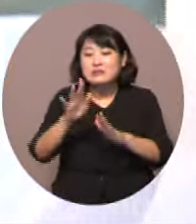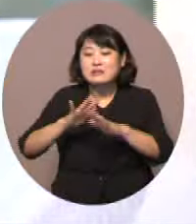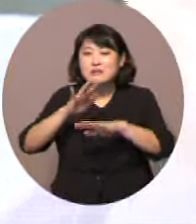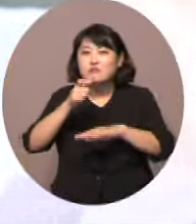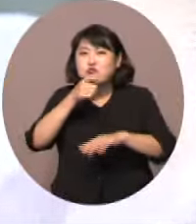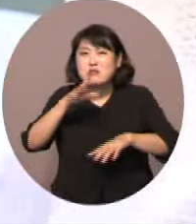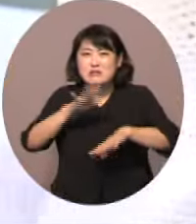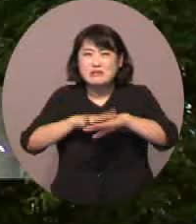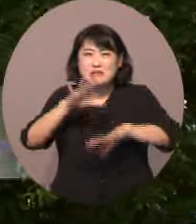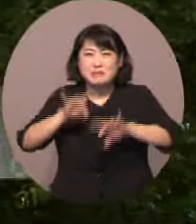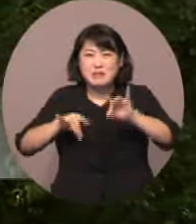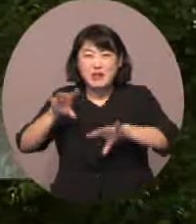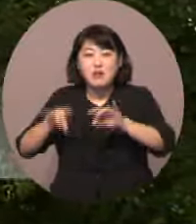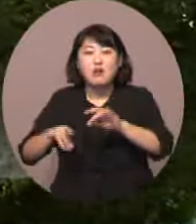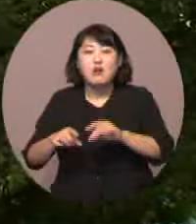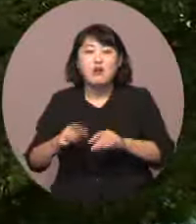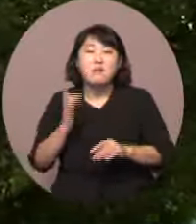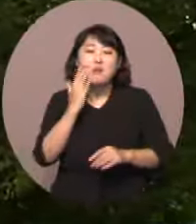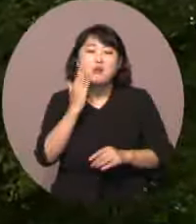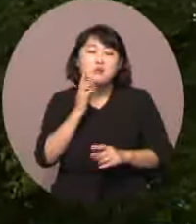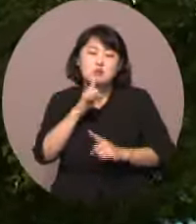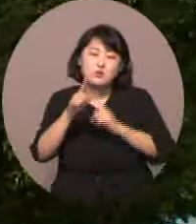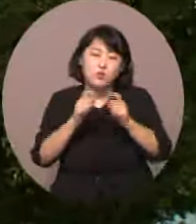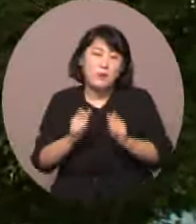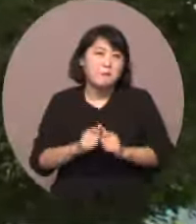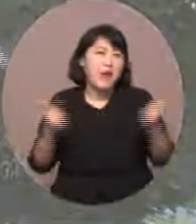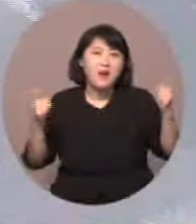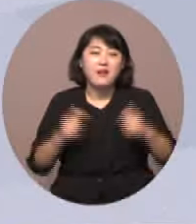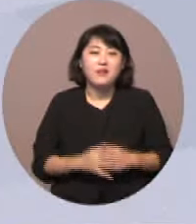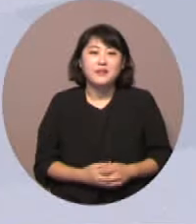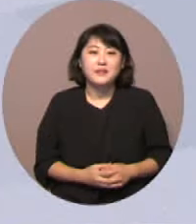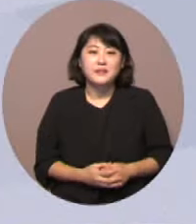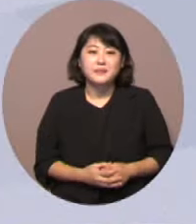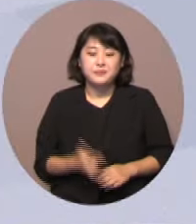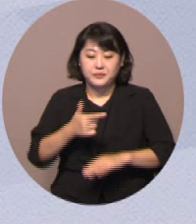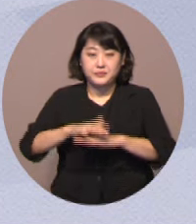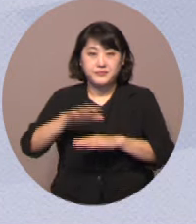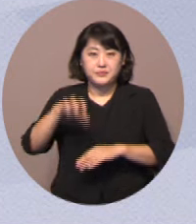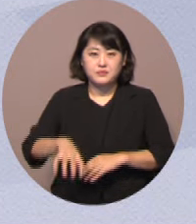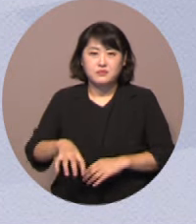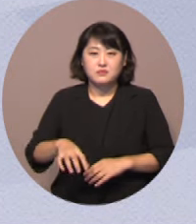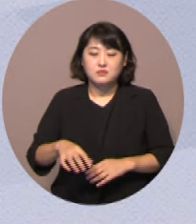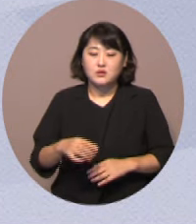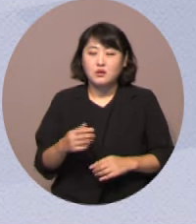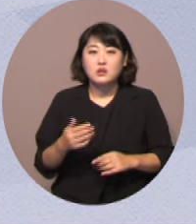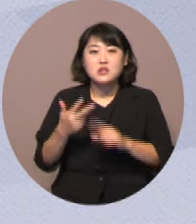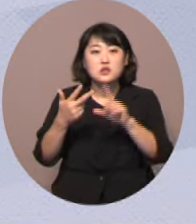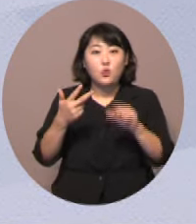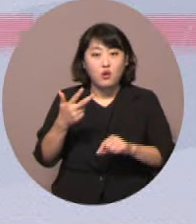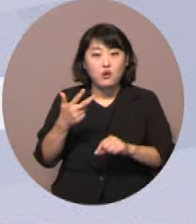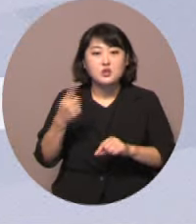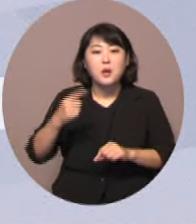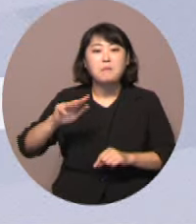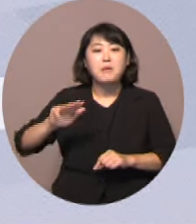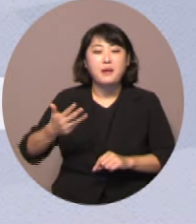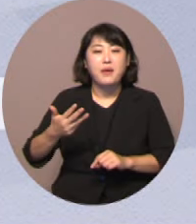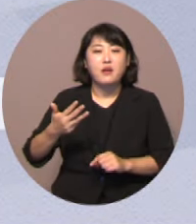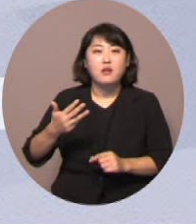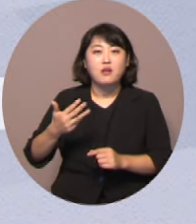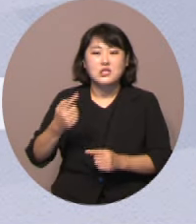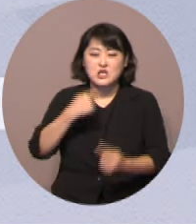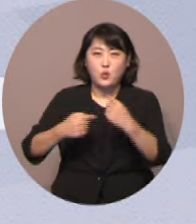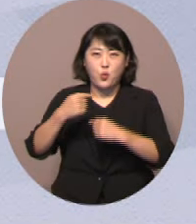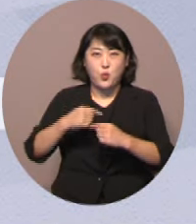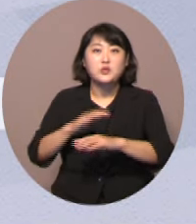벌무덴 면서 신고가 급증했습니다 대전에서는 지난달 1800여 권의 벌집 제거